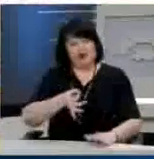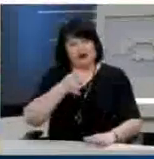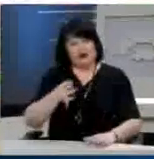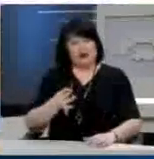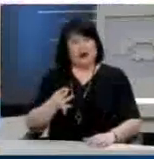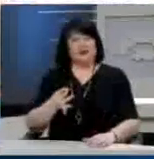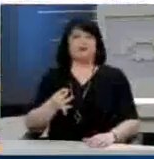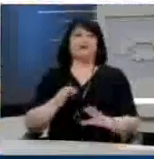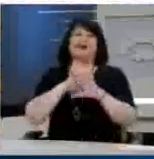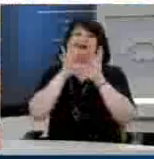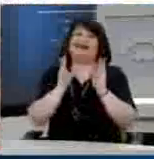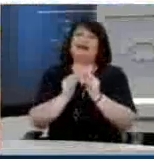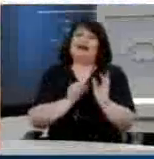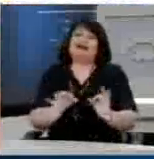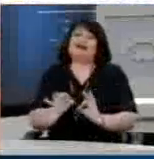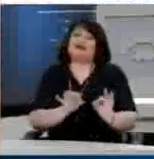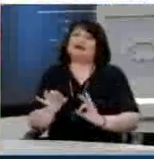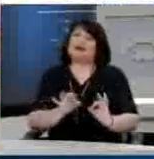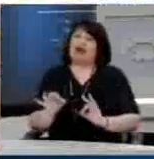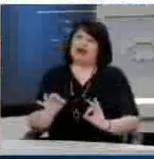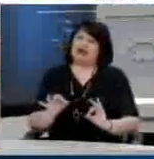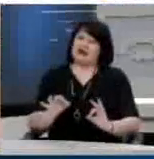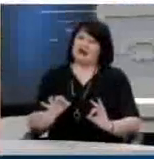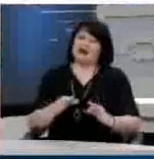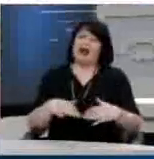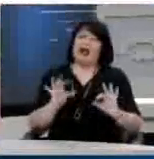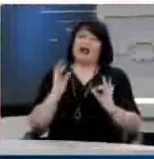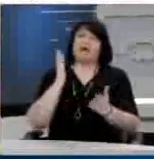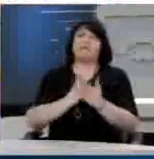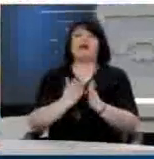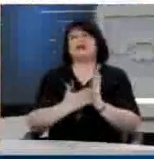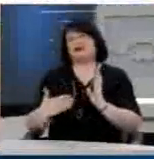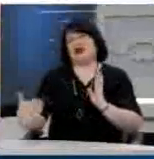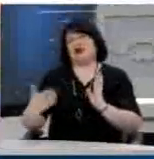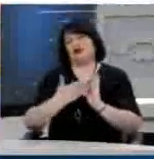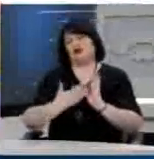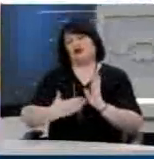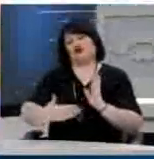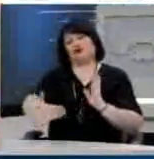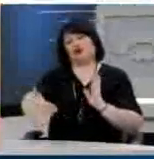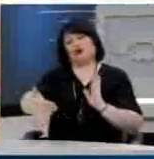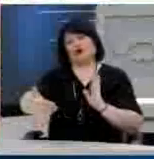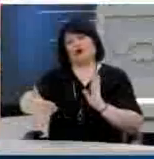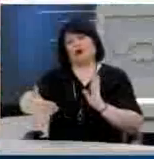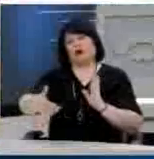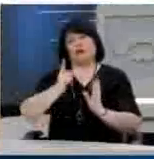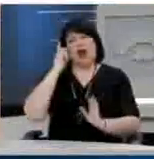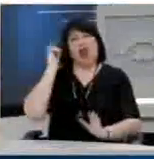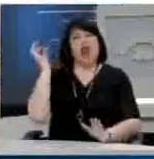πάνω σε ένα συνολικό σχέδιο που έχει αρχή, μέση και τέλος, που έχει μια πολύ ισχυρή οικονομική